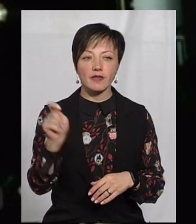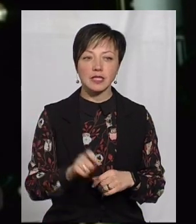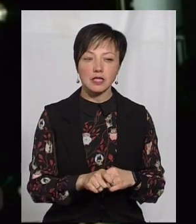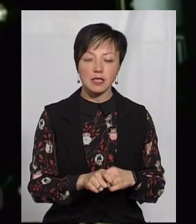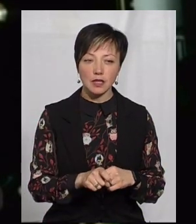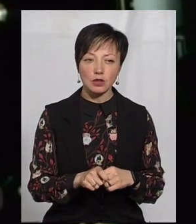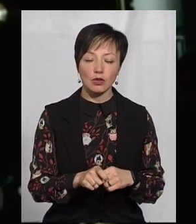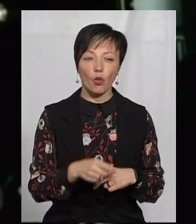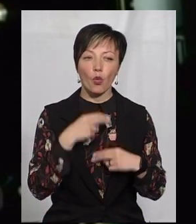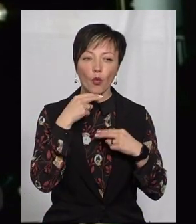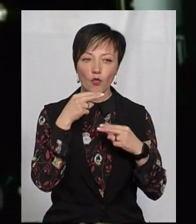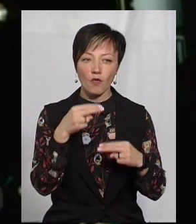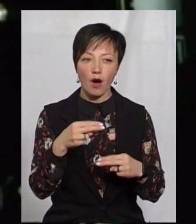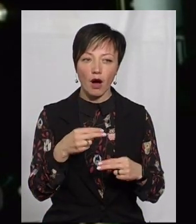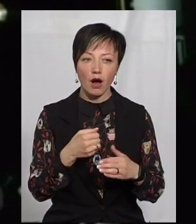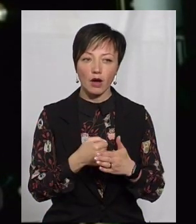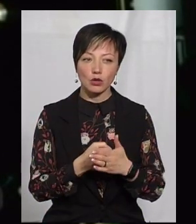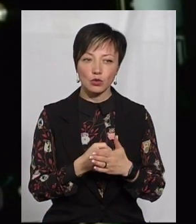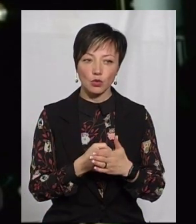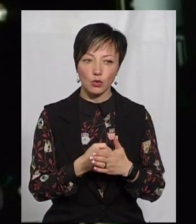візиту увага до